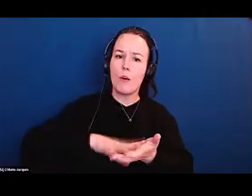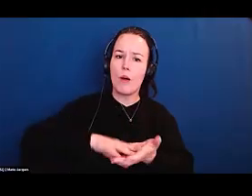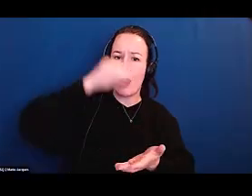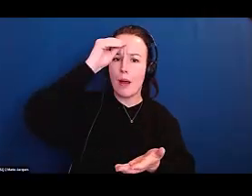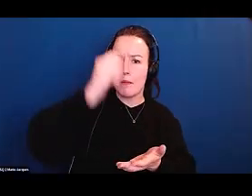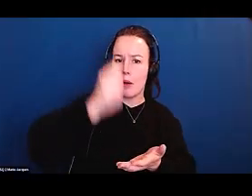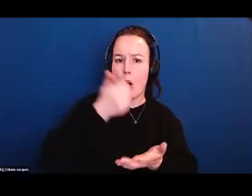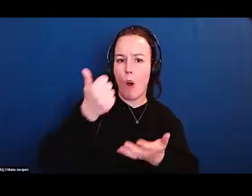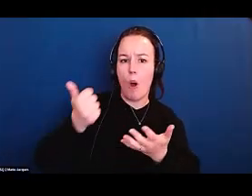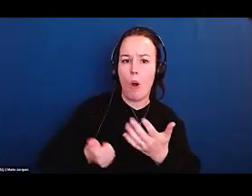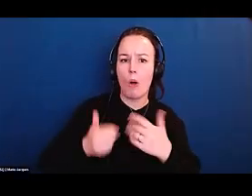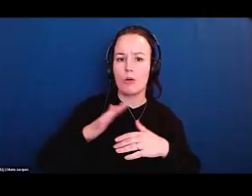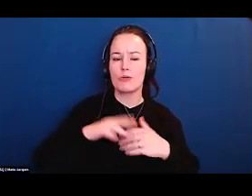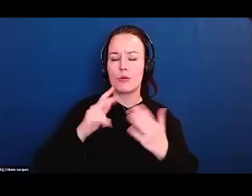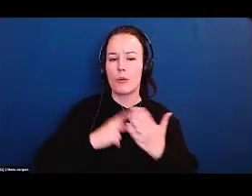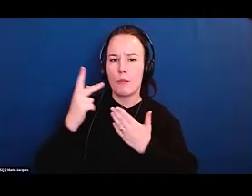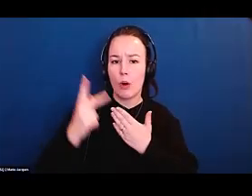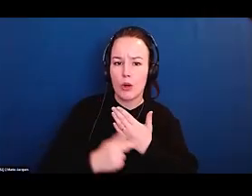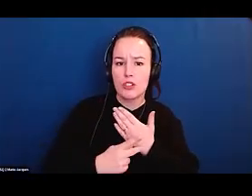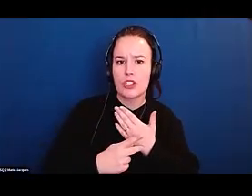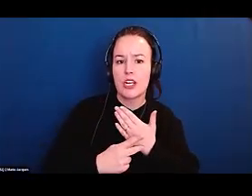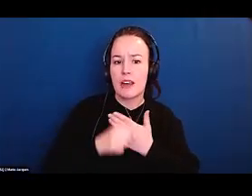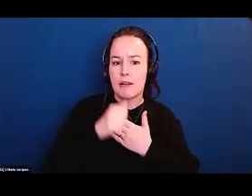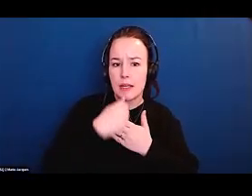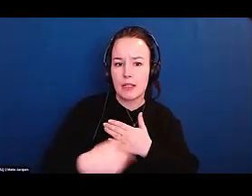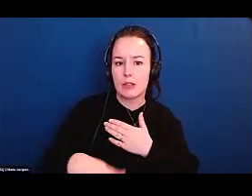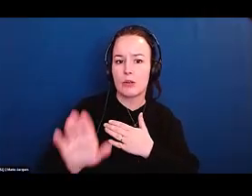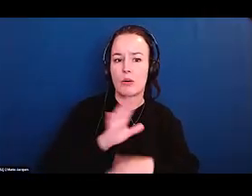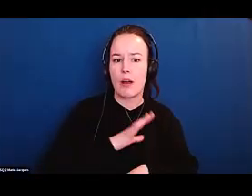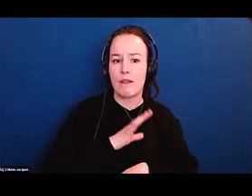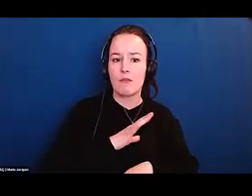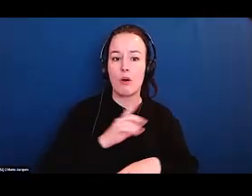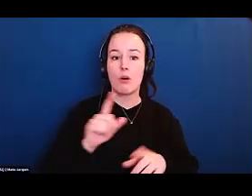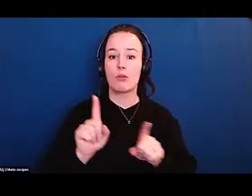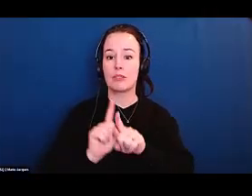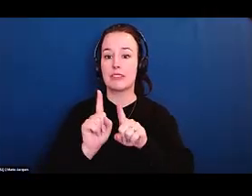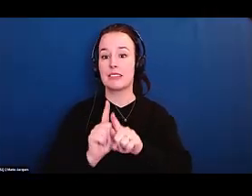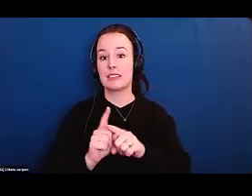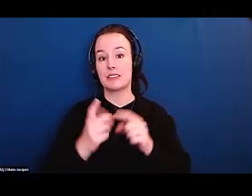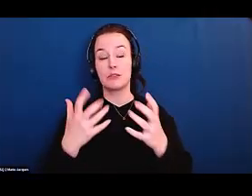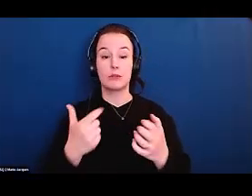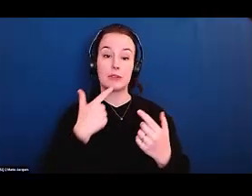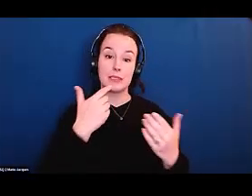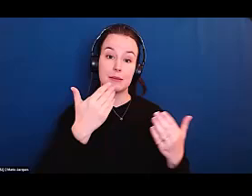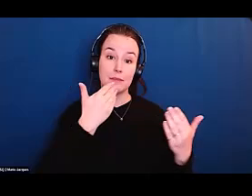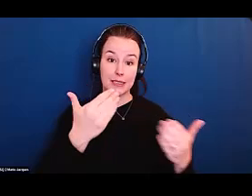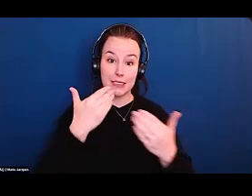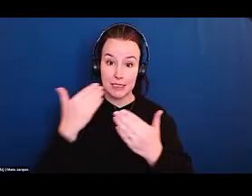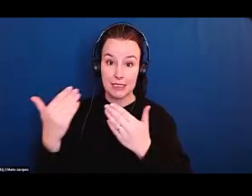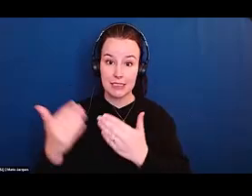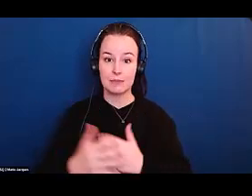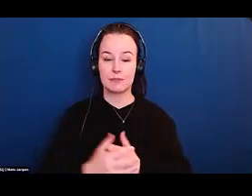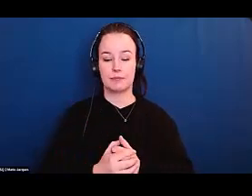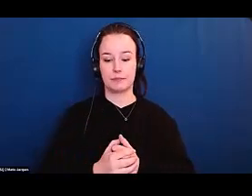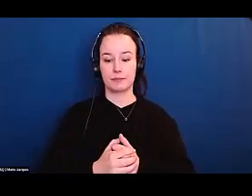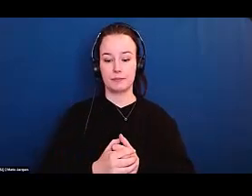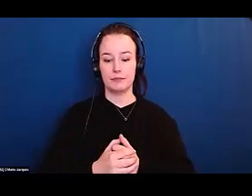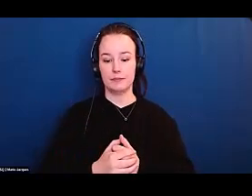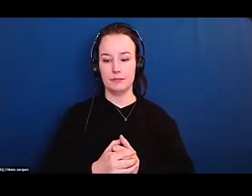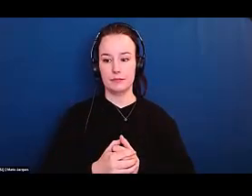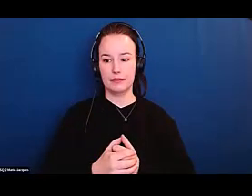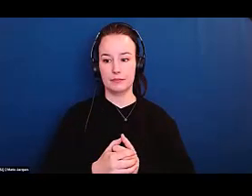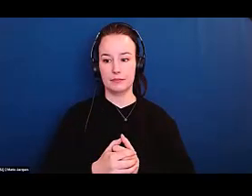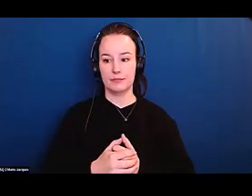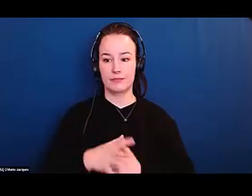apprendre davantage sur nos projets à venir. Et je voudrais vous remercier. Et on